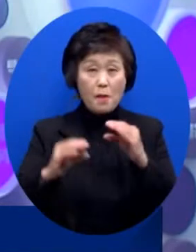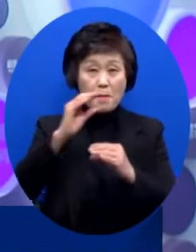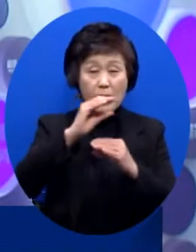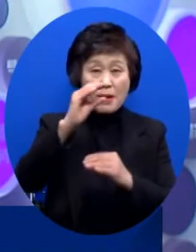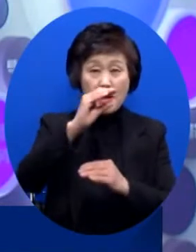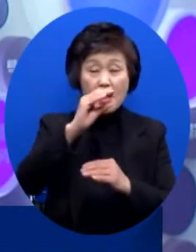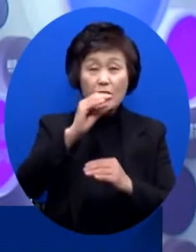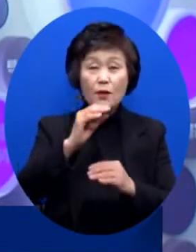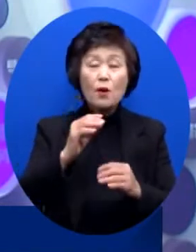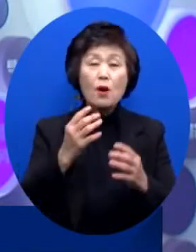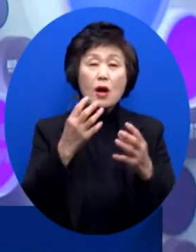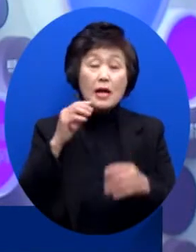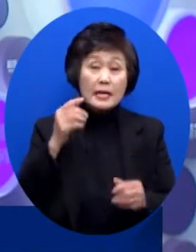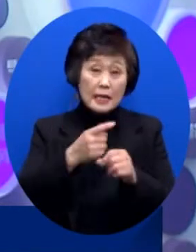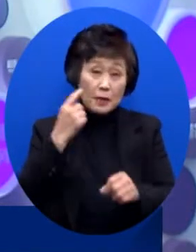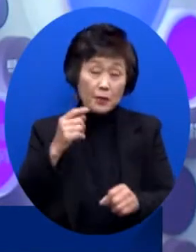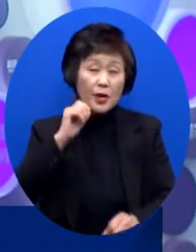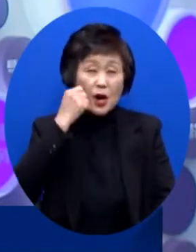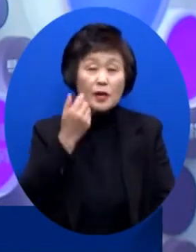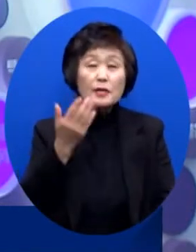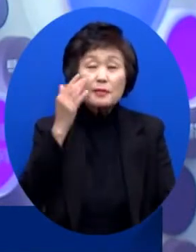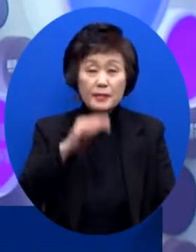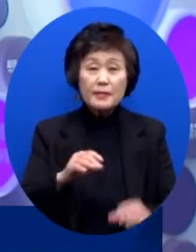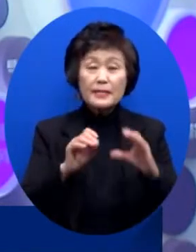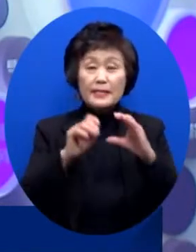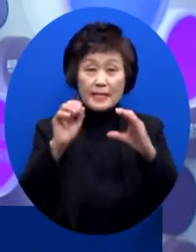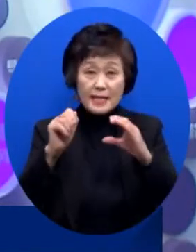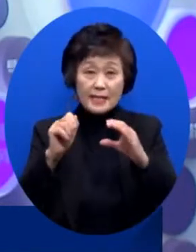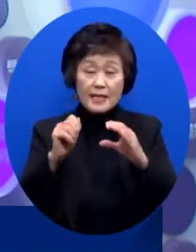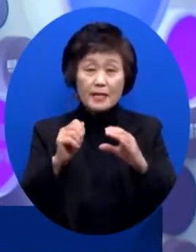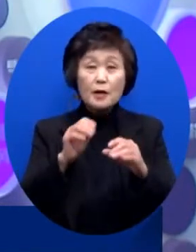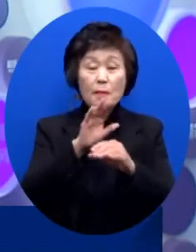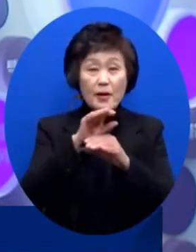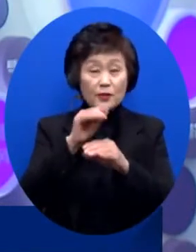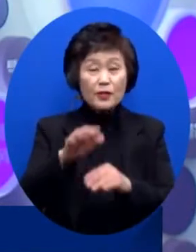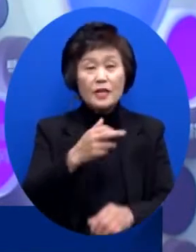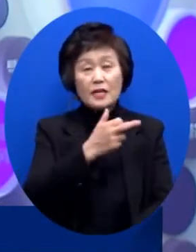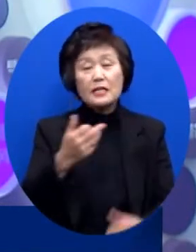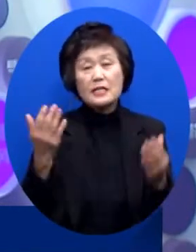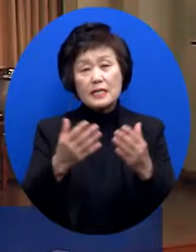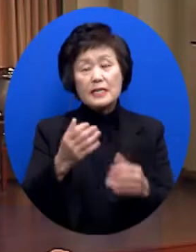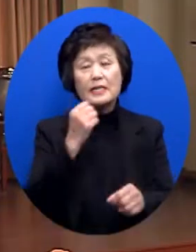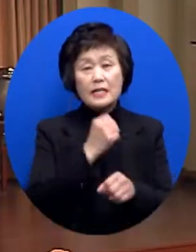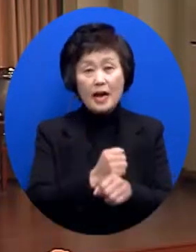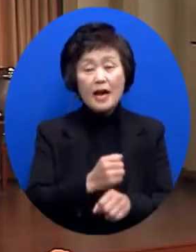어렵지만 이걸 극복해서 우리 CTS 방송을 위해서 큰 역할을 하려고 노력하고 있습니다.